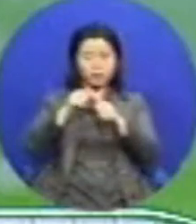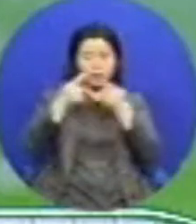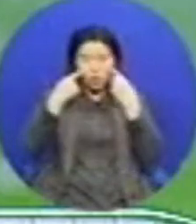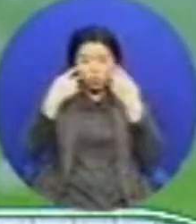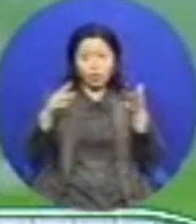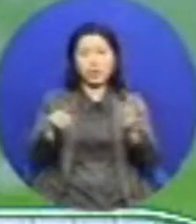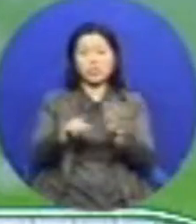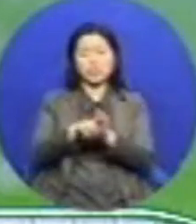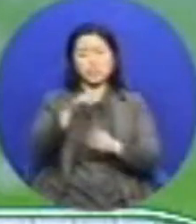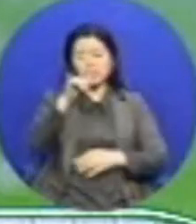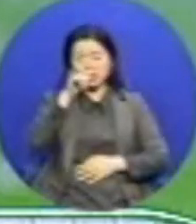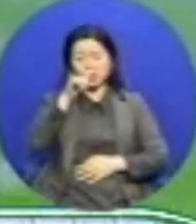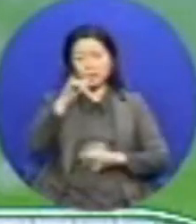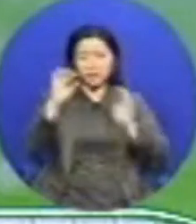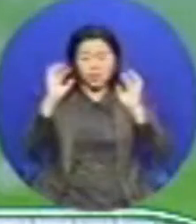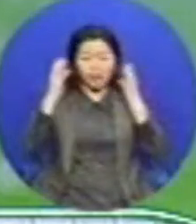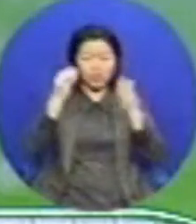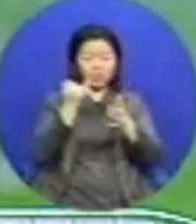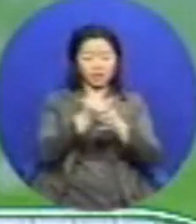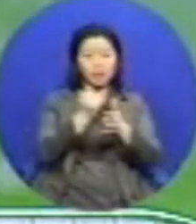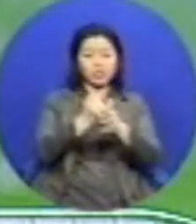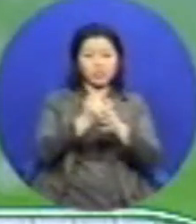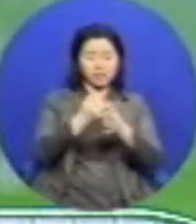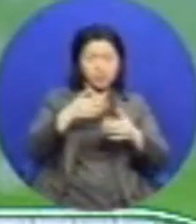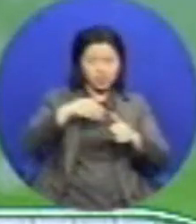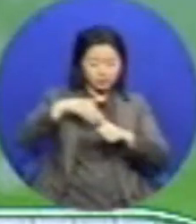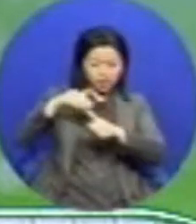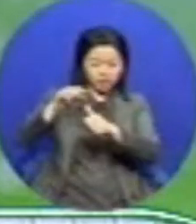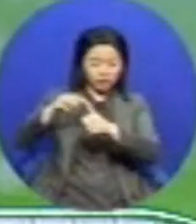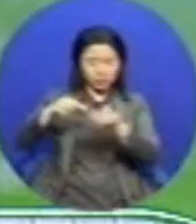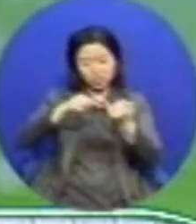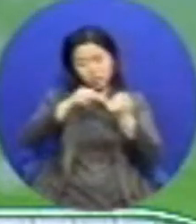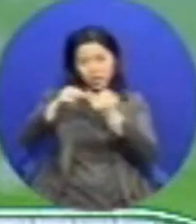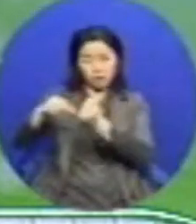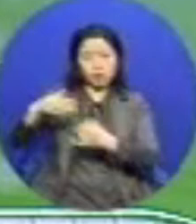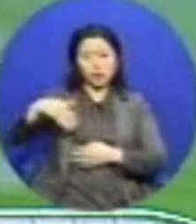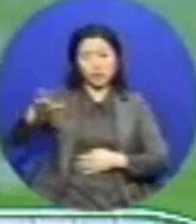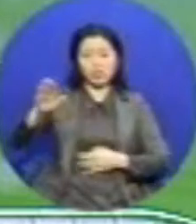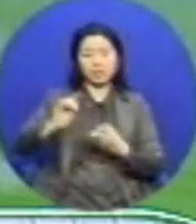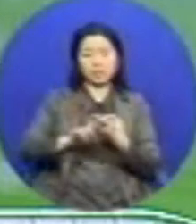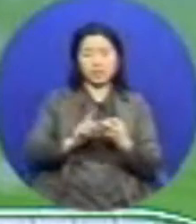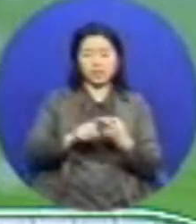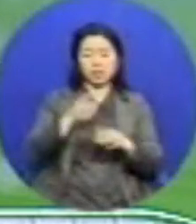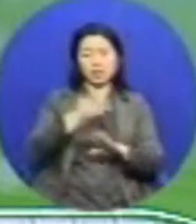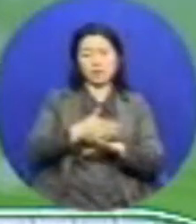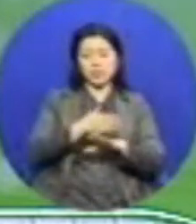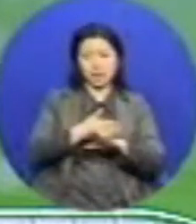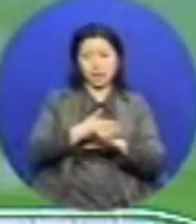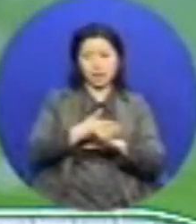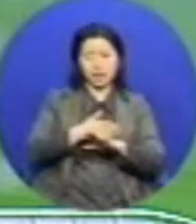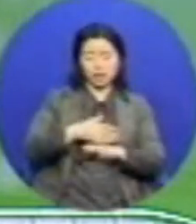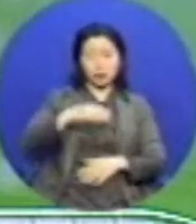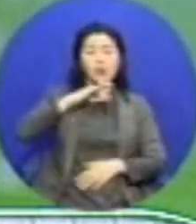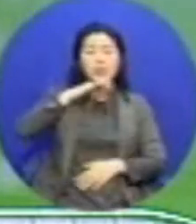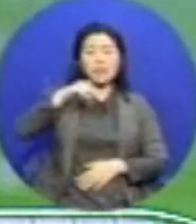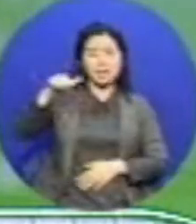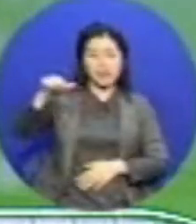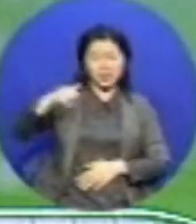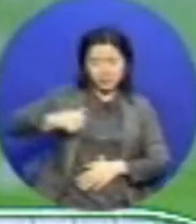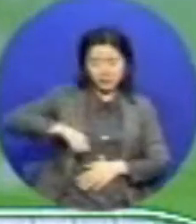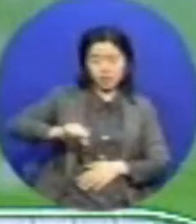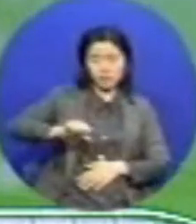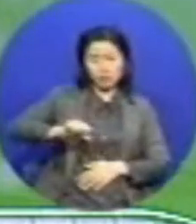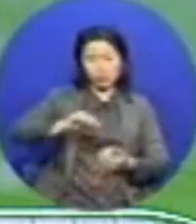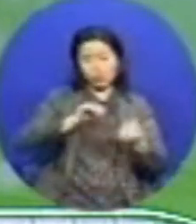하나님이 되려 가시니 하나님 감사합니다 으 5살된 아들이 죽었을 때 친구